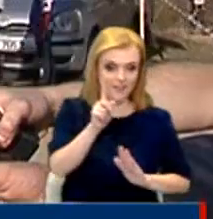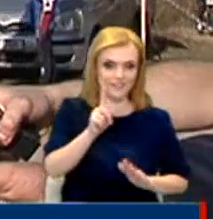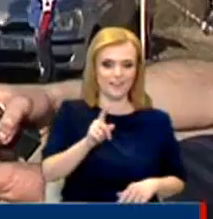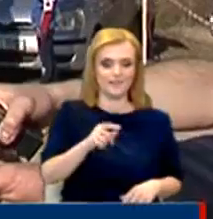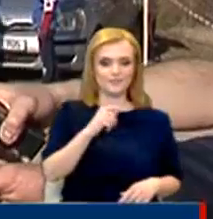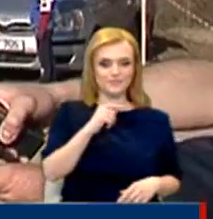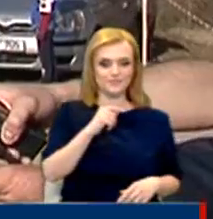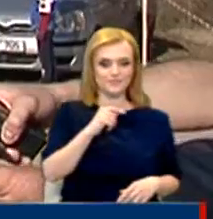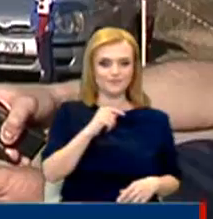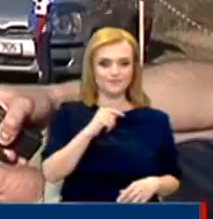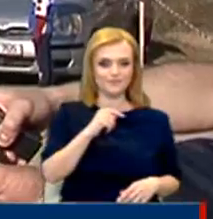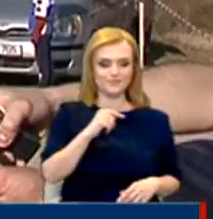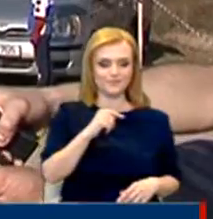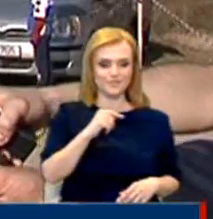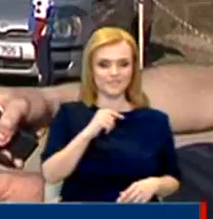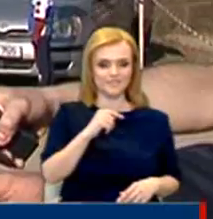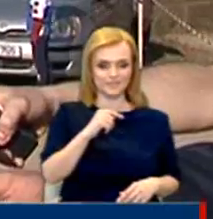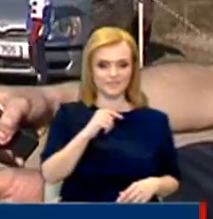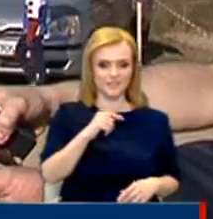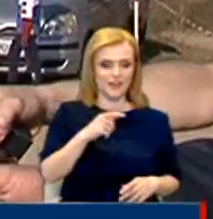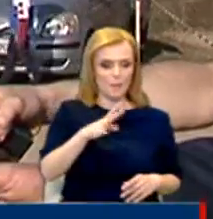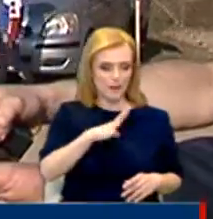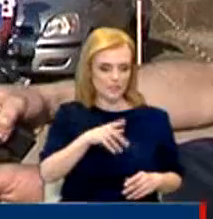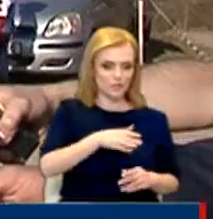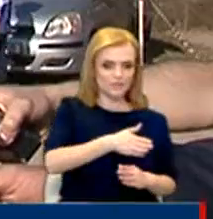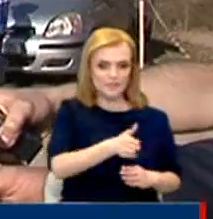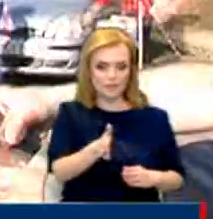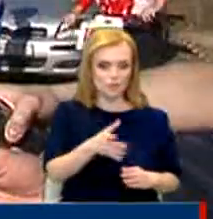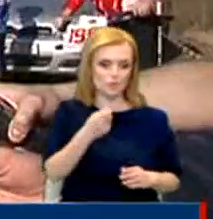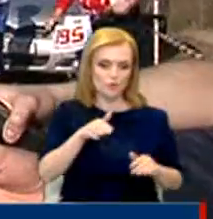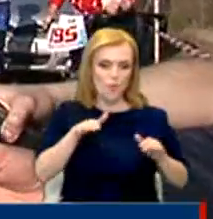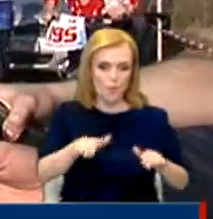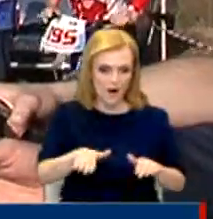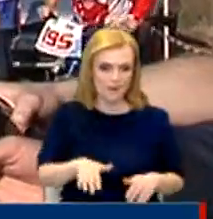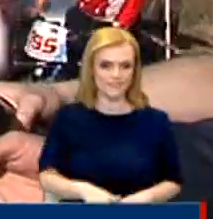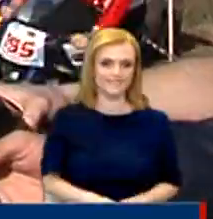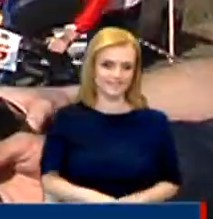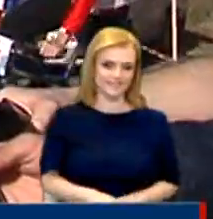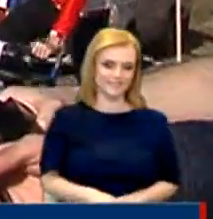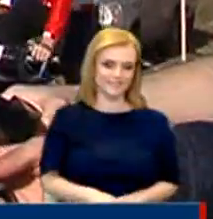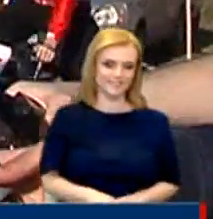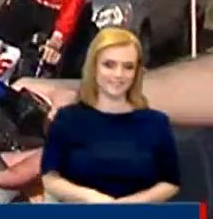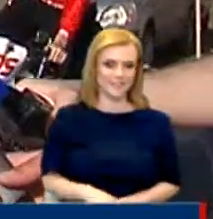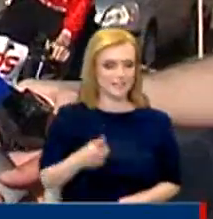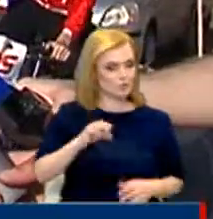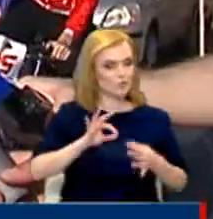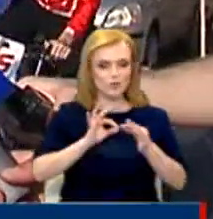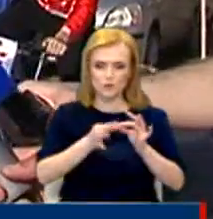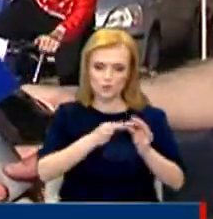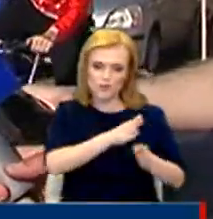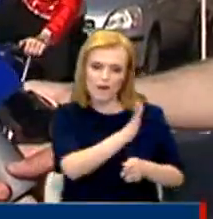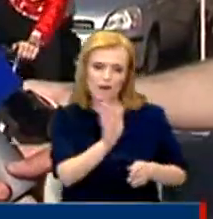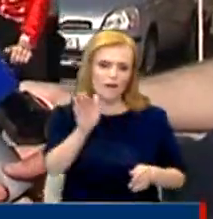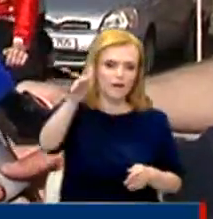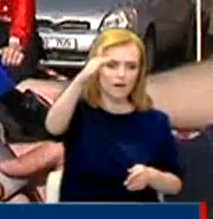просмотрел. И некоторые элементы проезжал мимо, немножко упал. Подъем затяжной вот здесь, асфальтовый, он самый тяжелый.